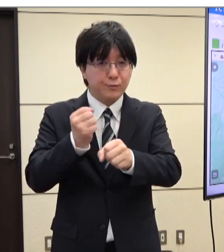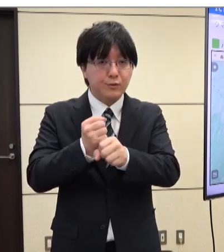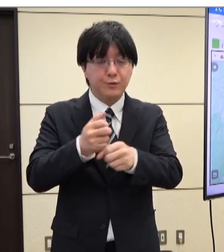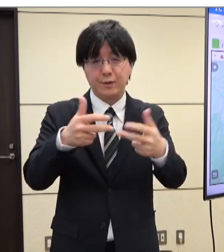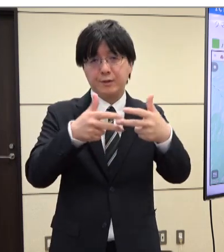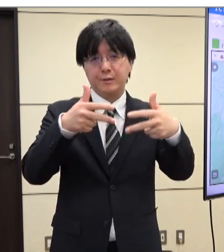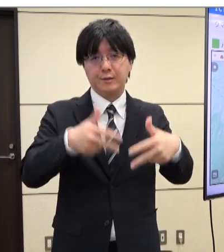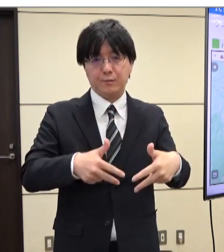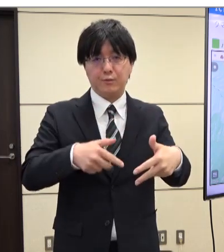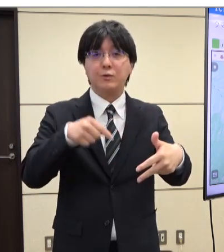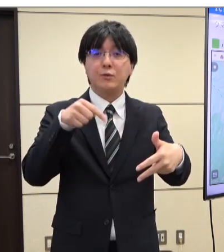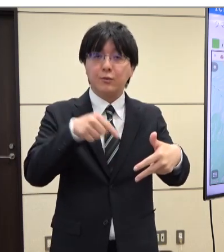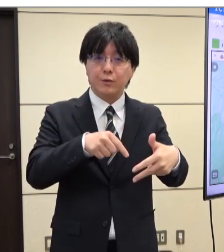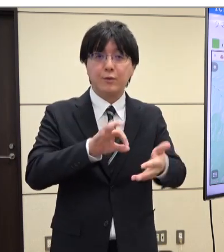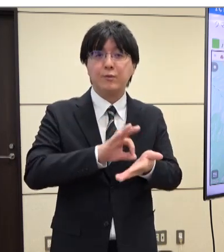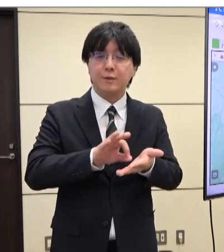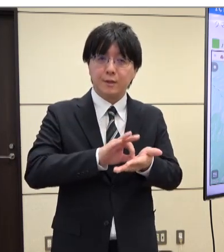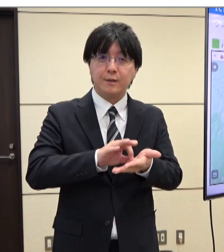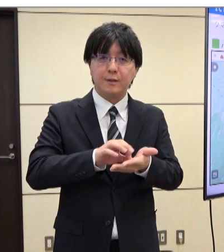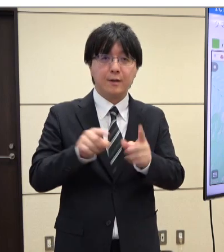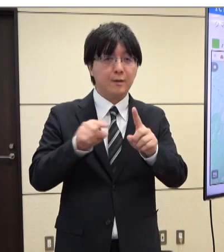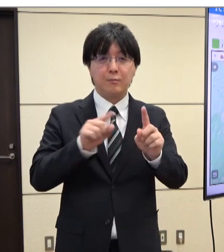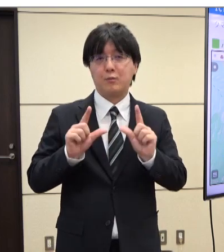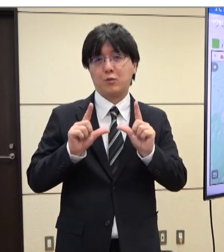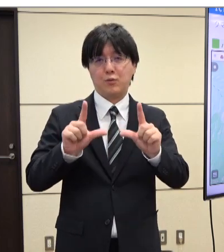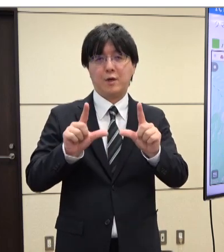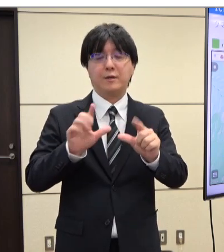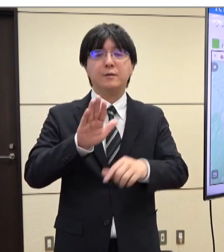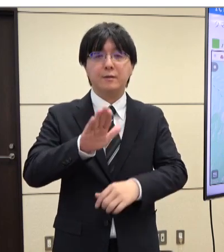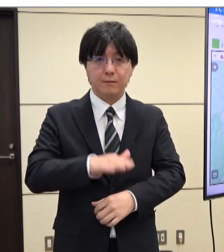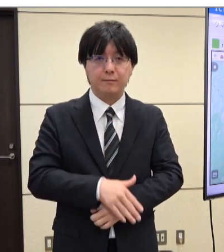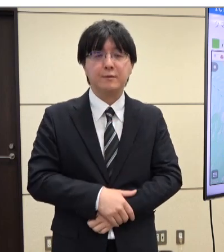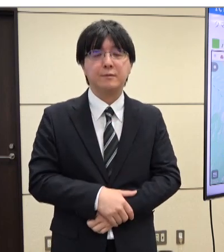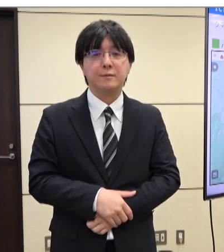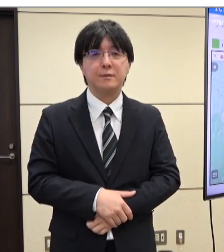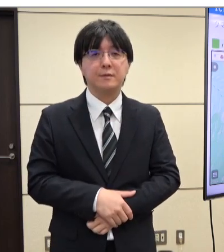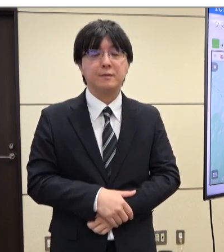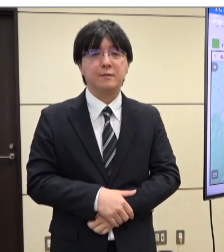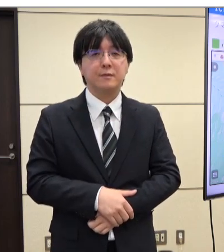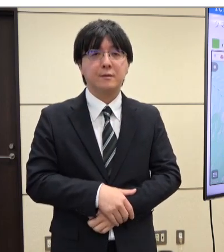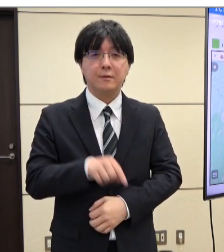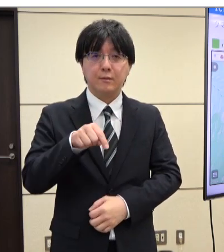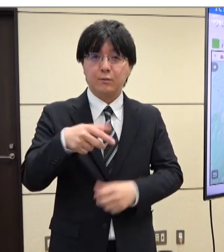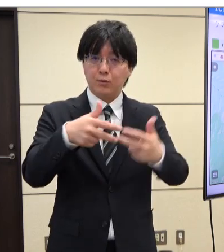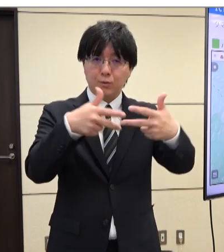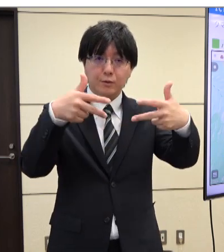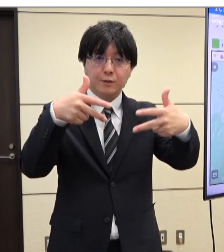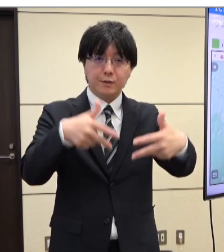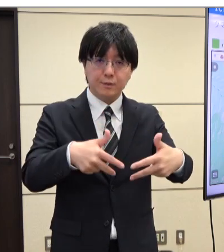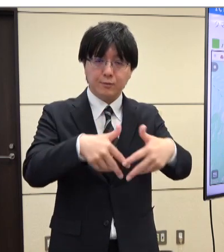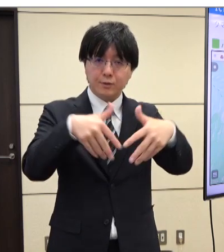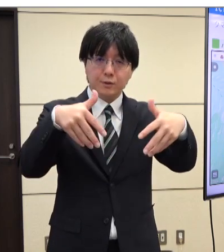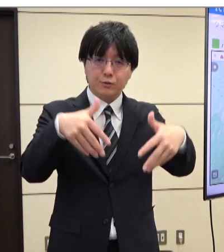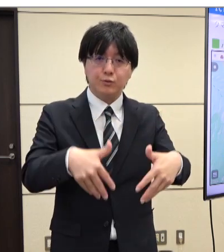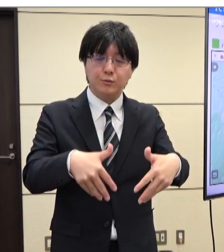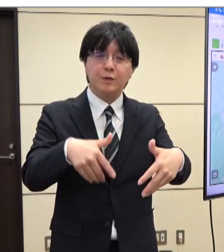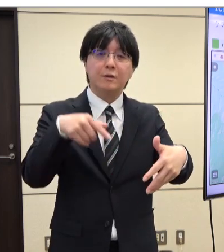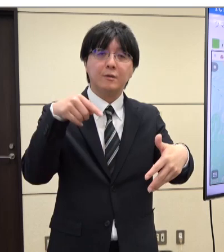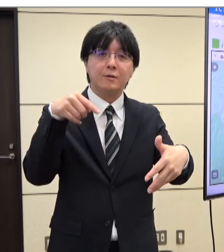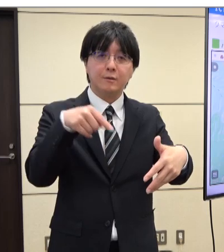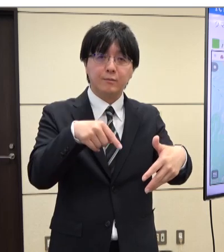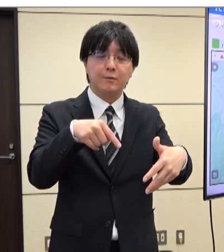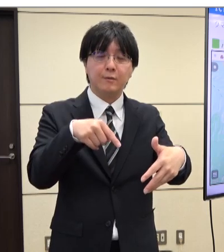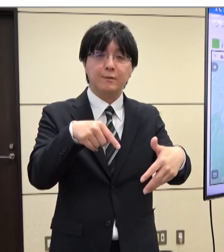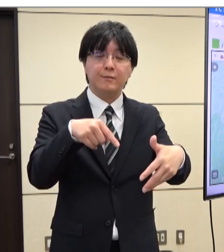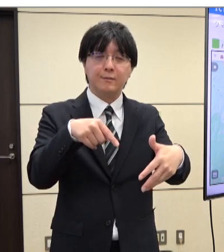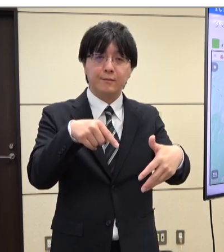このようなものを提供させていただくということで、これはある意味ではこの仕組みを使っているのでは当然これ